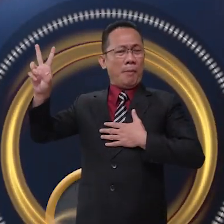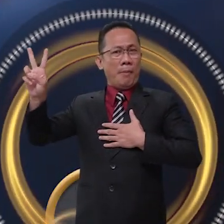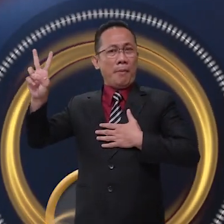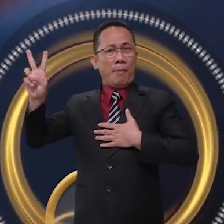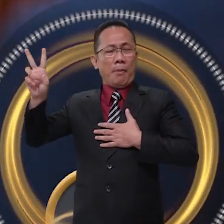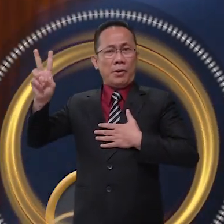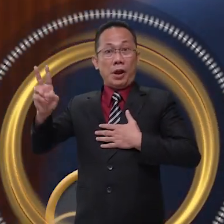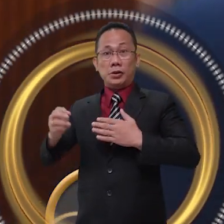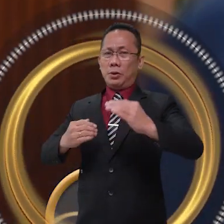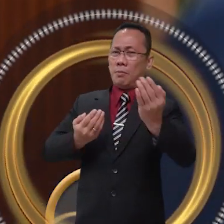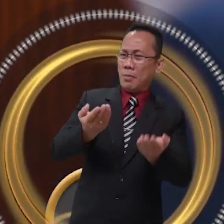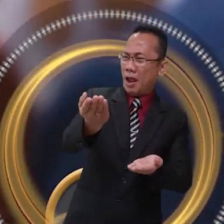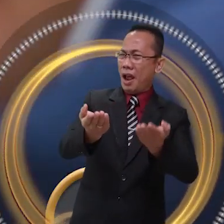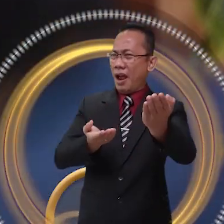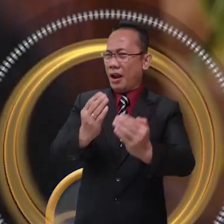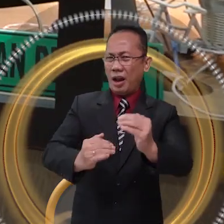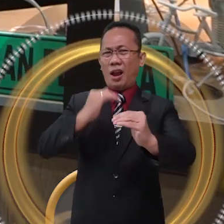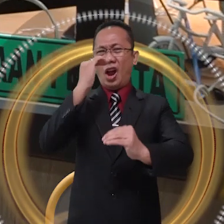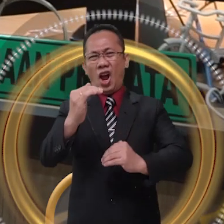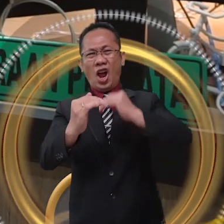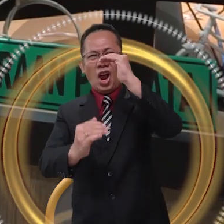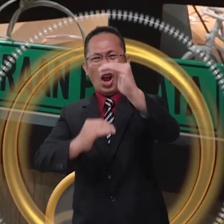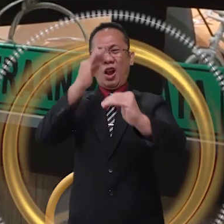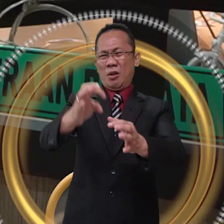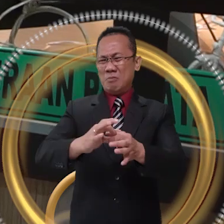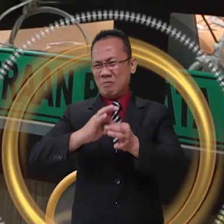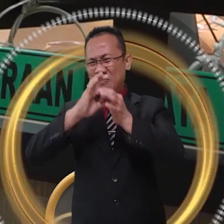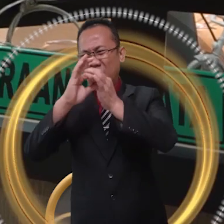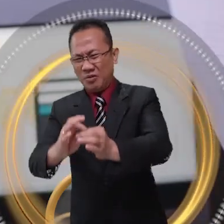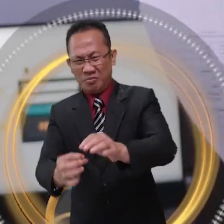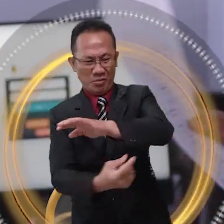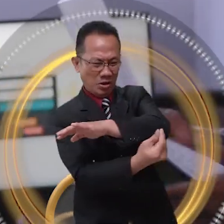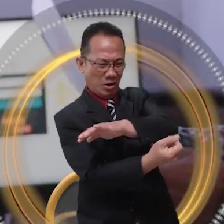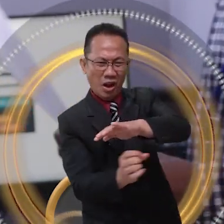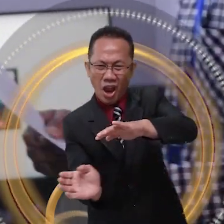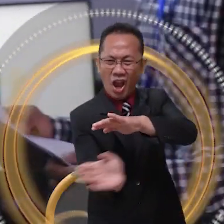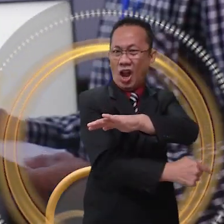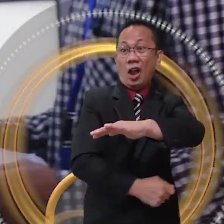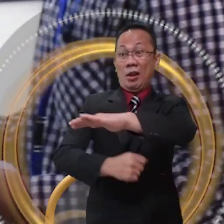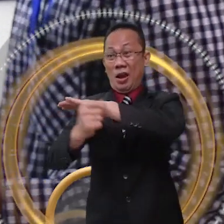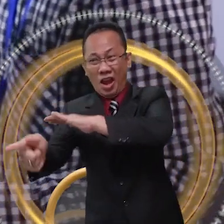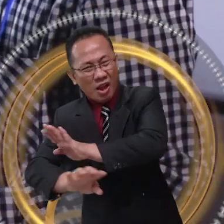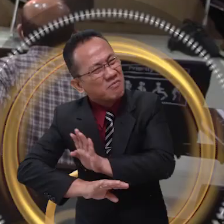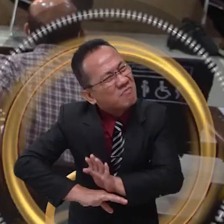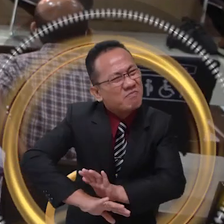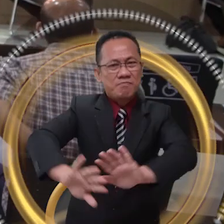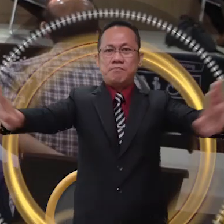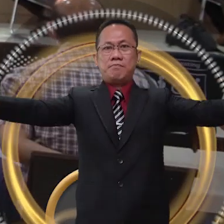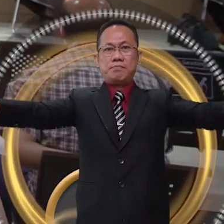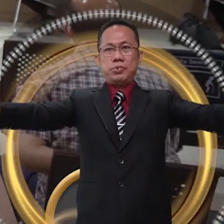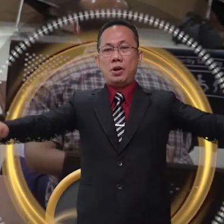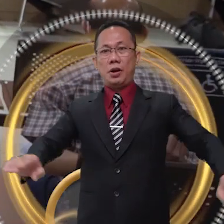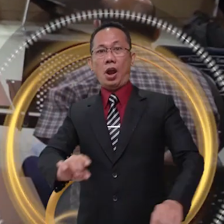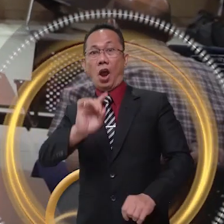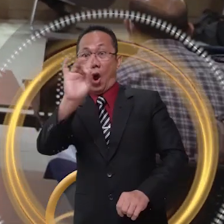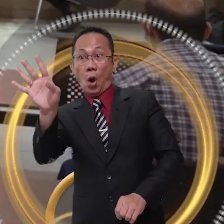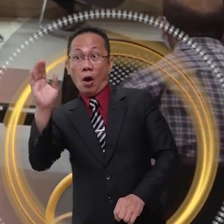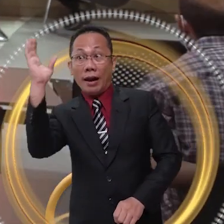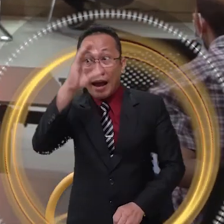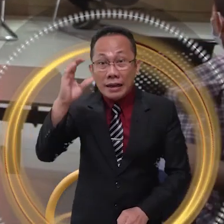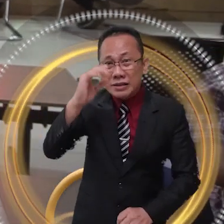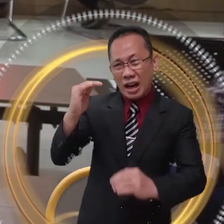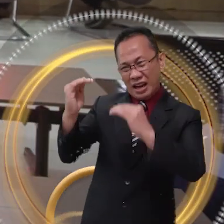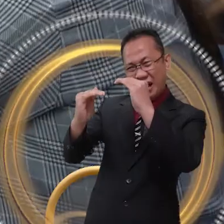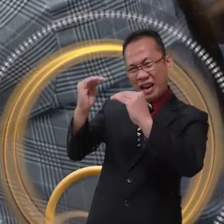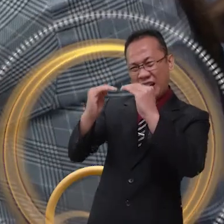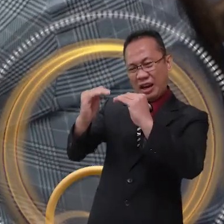berkomitmen untuk mengoptimalkan pelayanan prima, akuntabel, dan anti korupsi, kolusi, nepotisme bagi para pencari